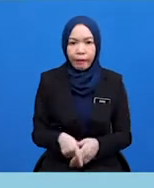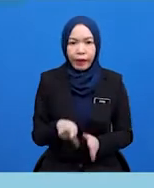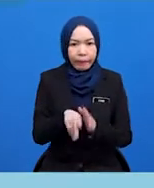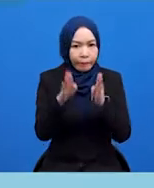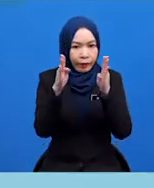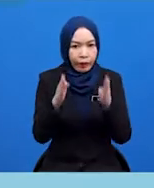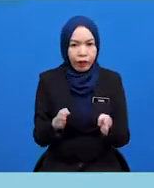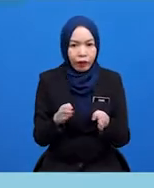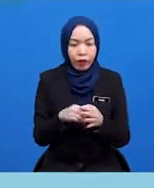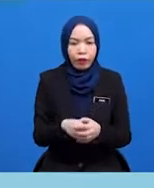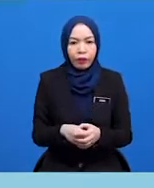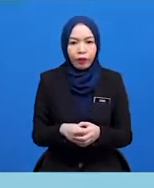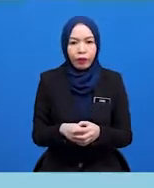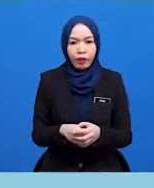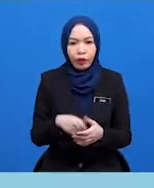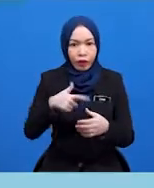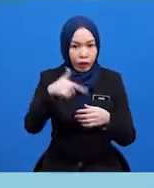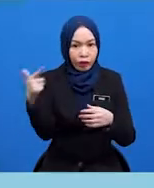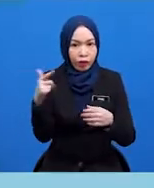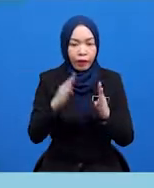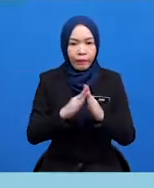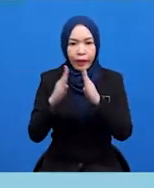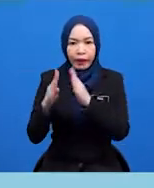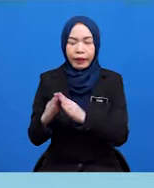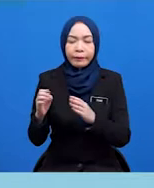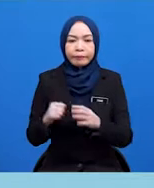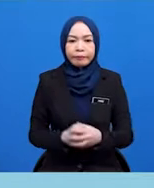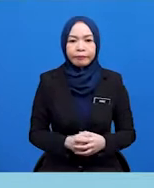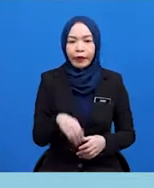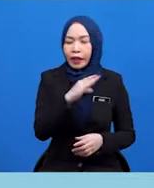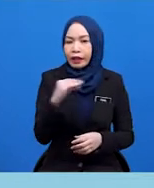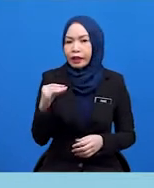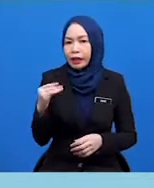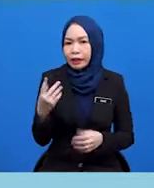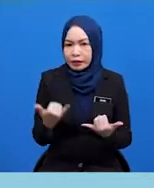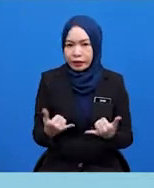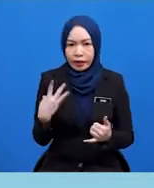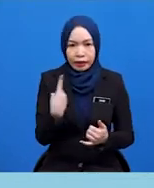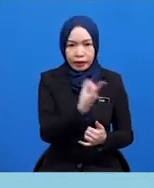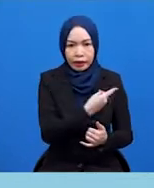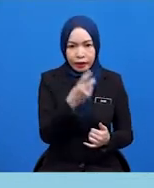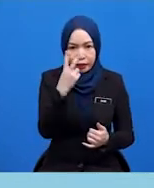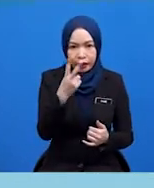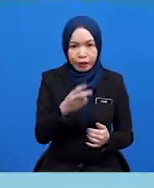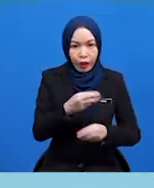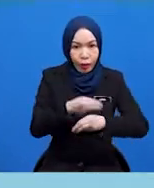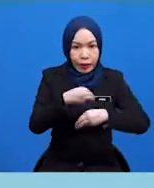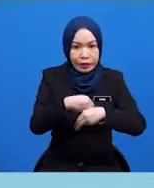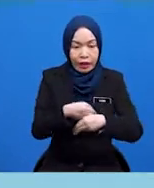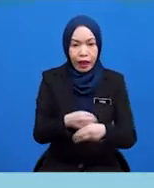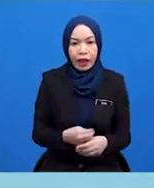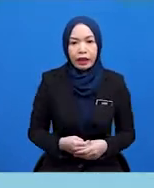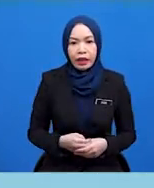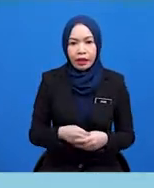bandar. Seterusnya, kita akan melihat pula masalah atau isu dalam sektor pertanian di